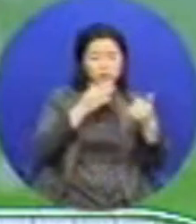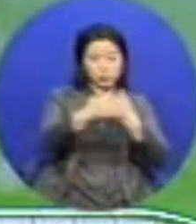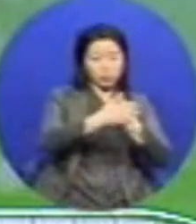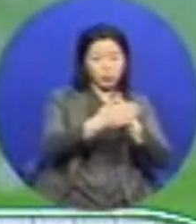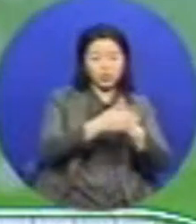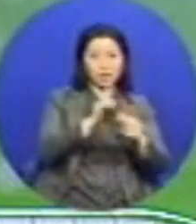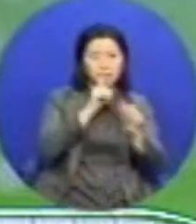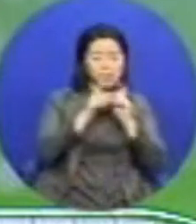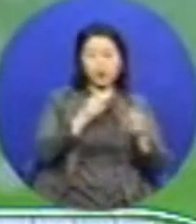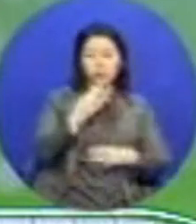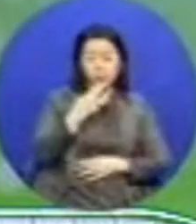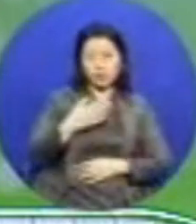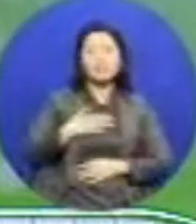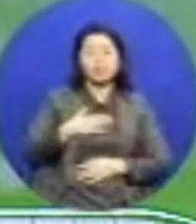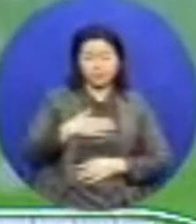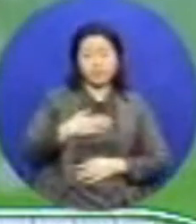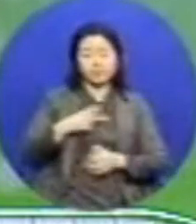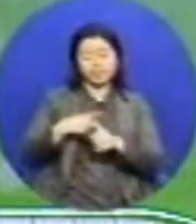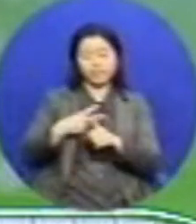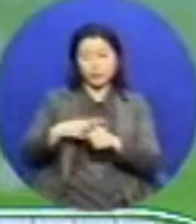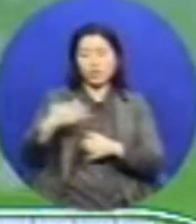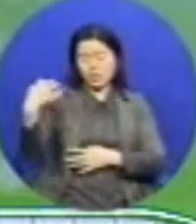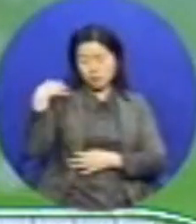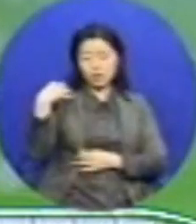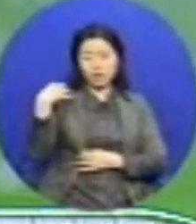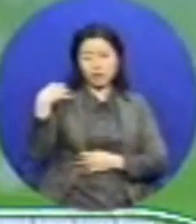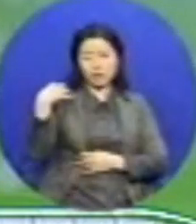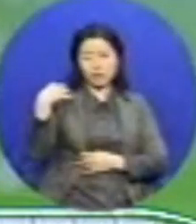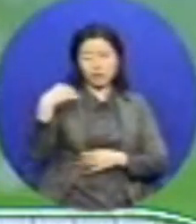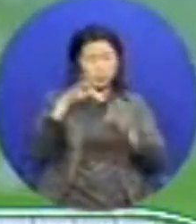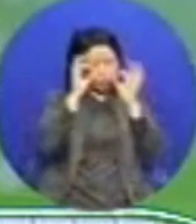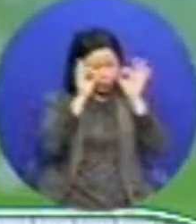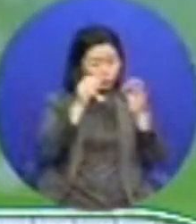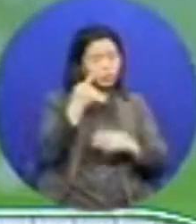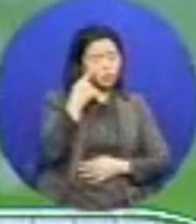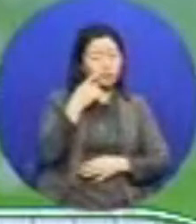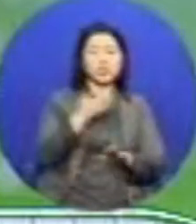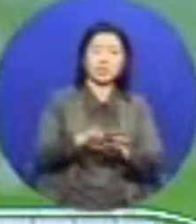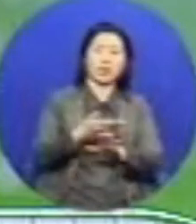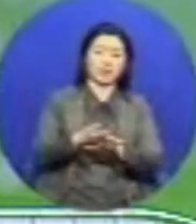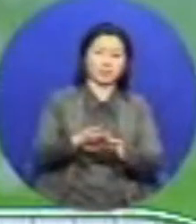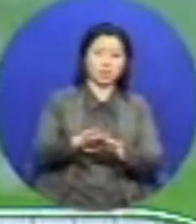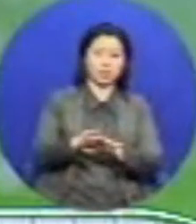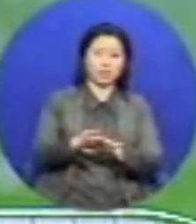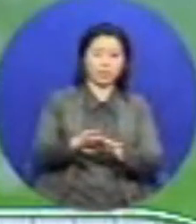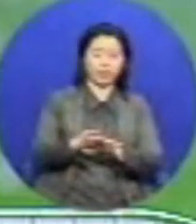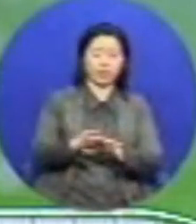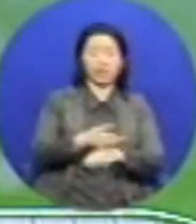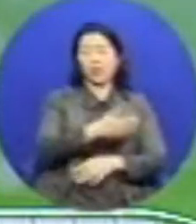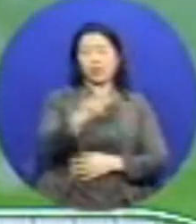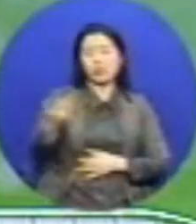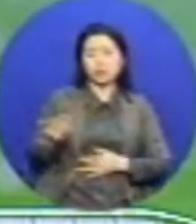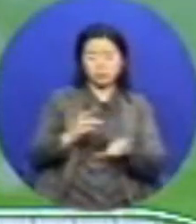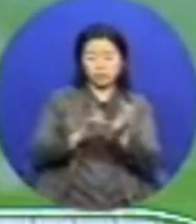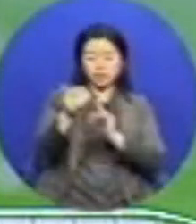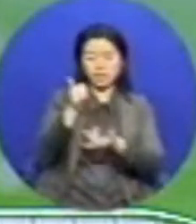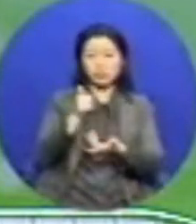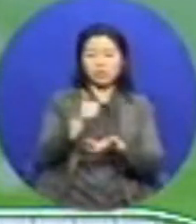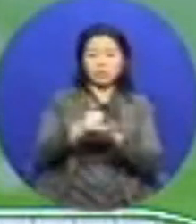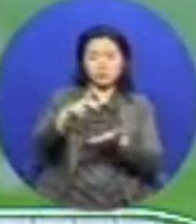아이들 보는 눈이 달라졌어요 여러분 예수님으로 살면